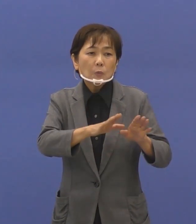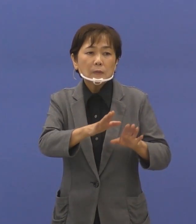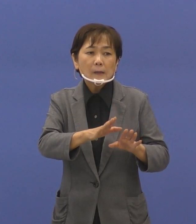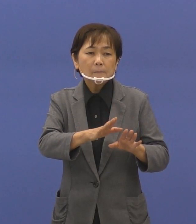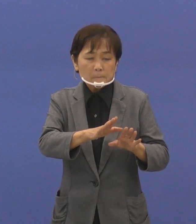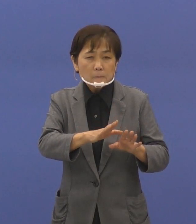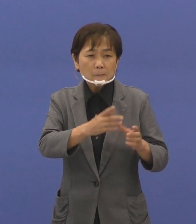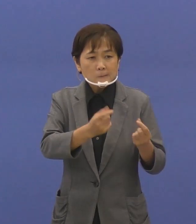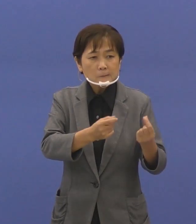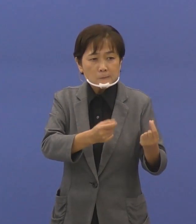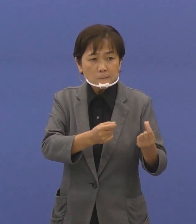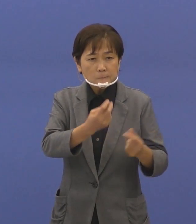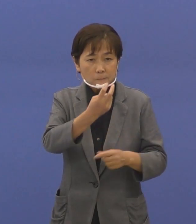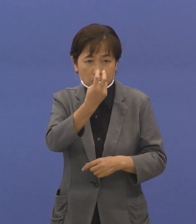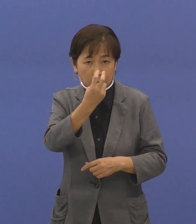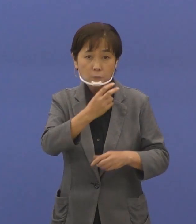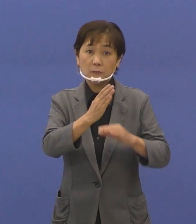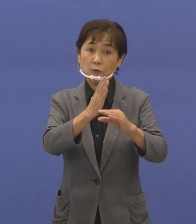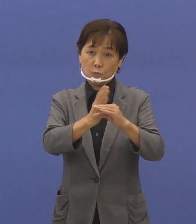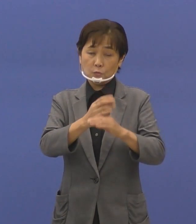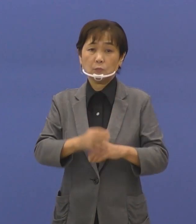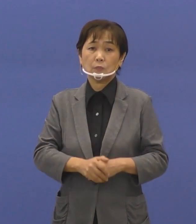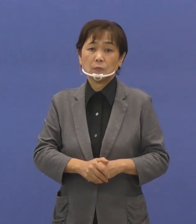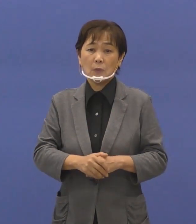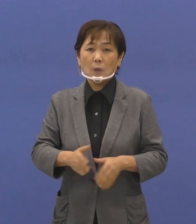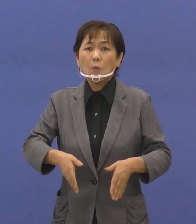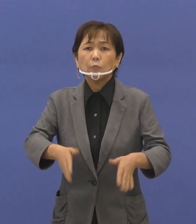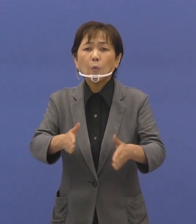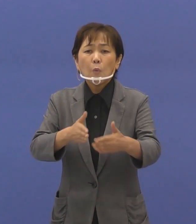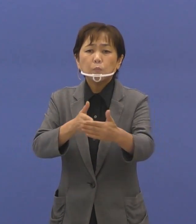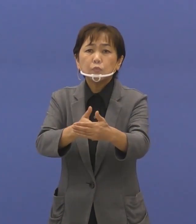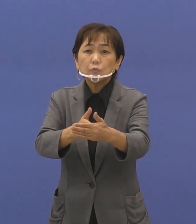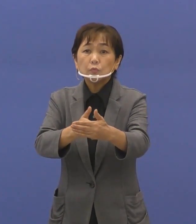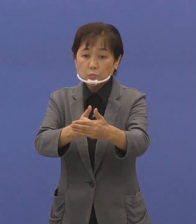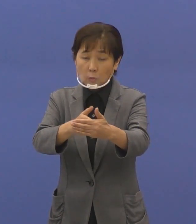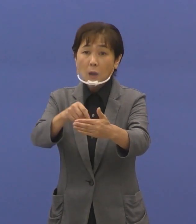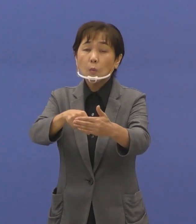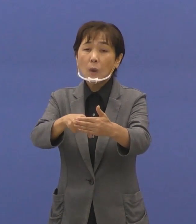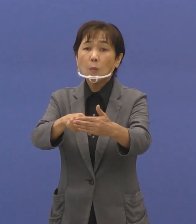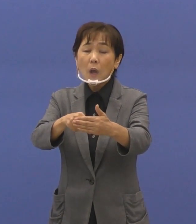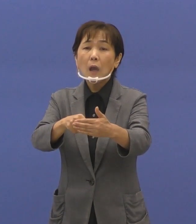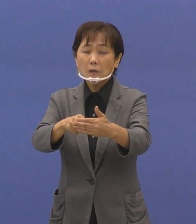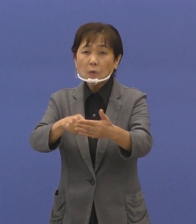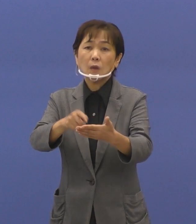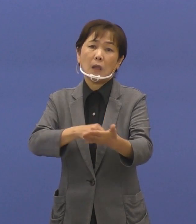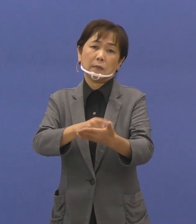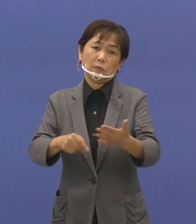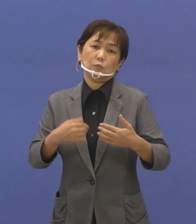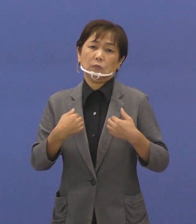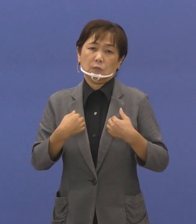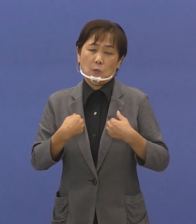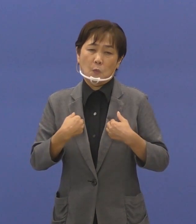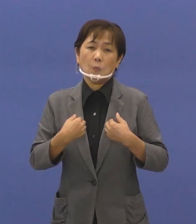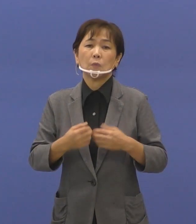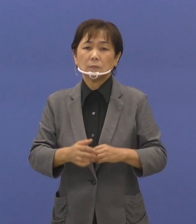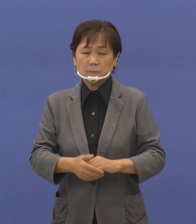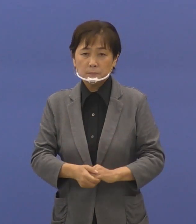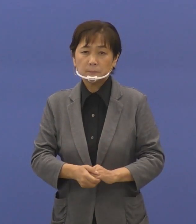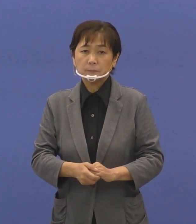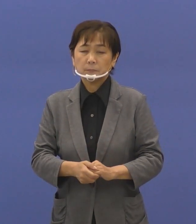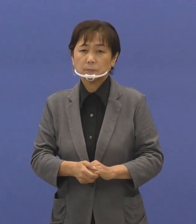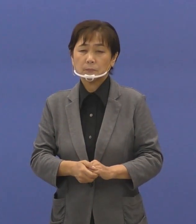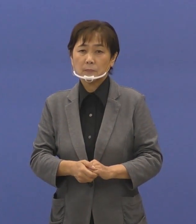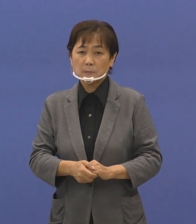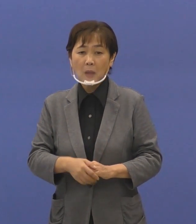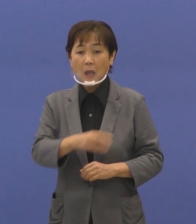応急的なその通れない道路を通れるようにするとか、応急的なこう河川の土